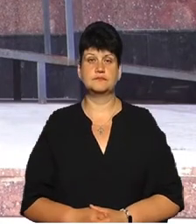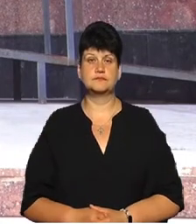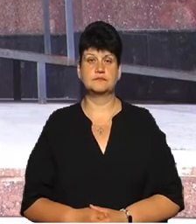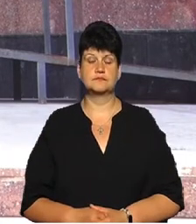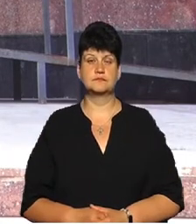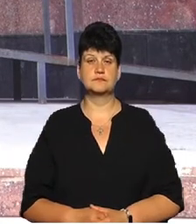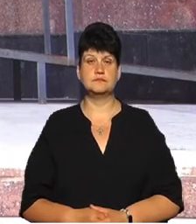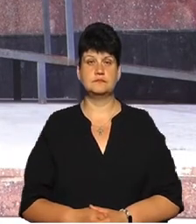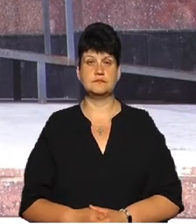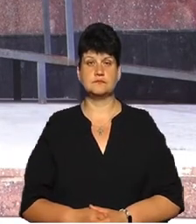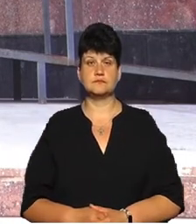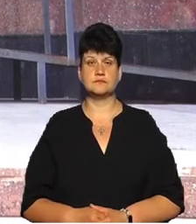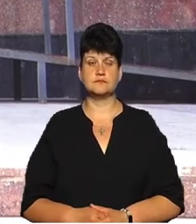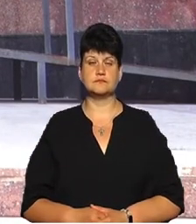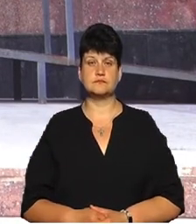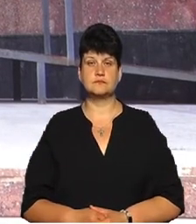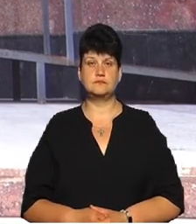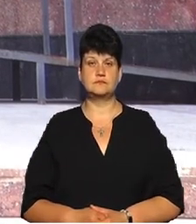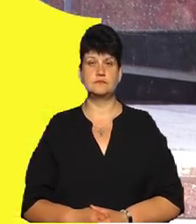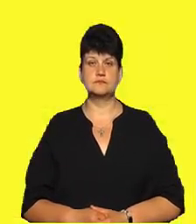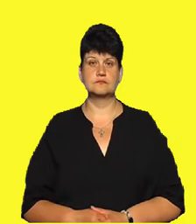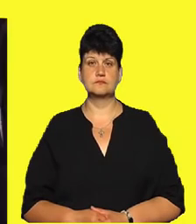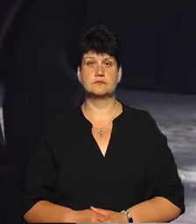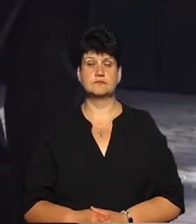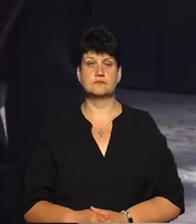на Суспільному, Тернопіль.